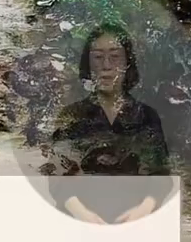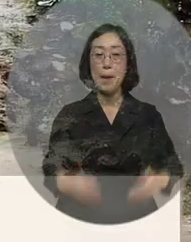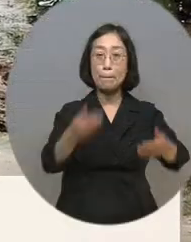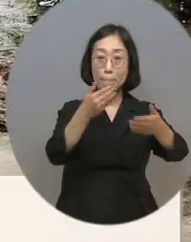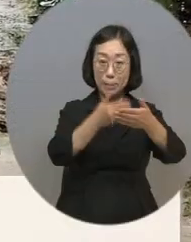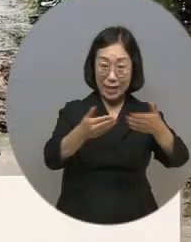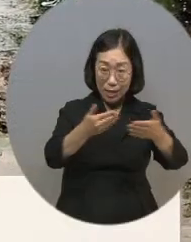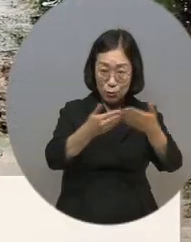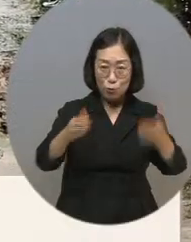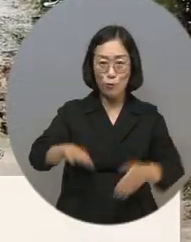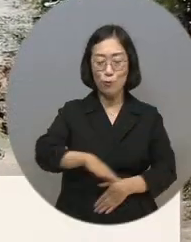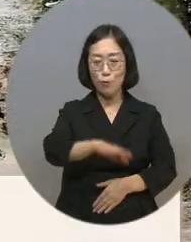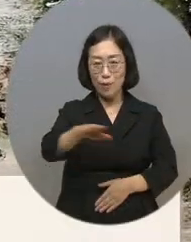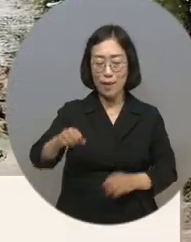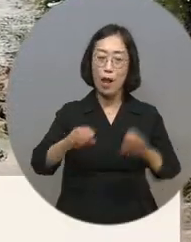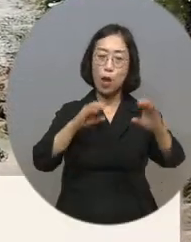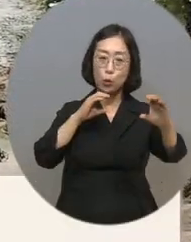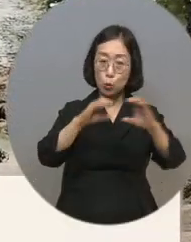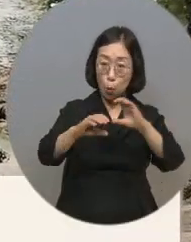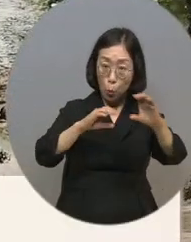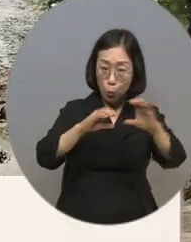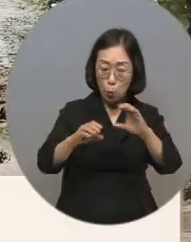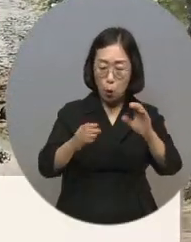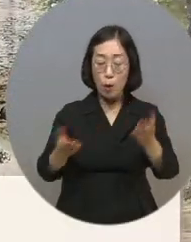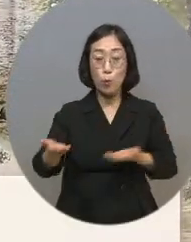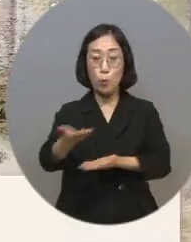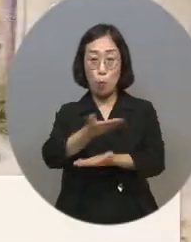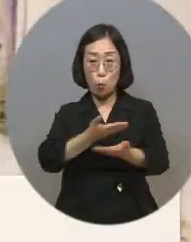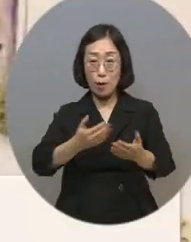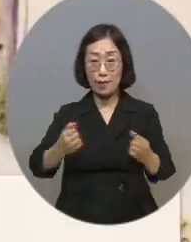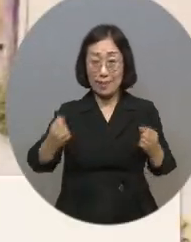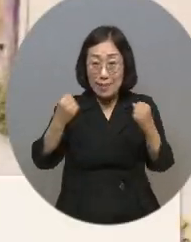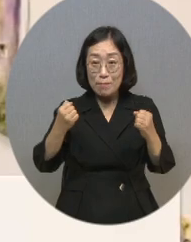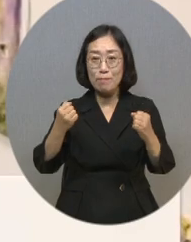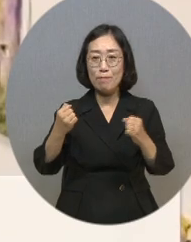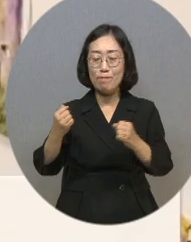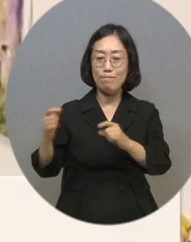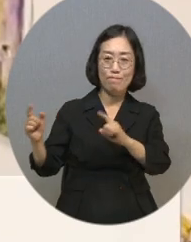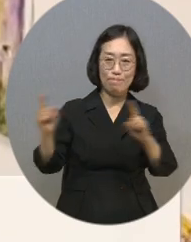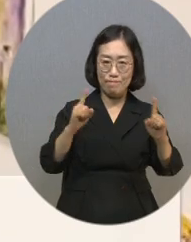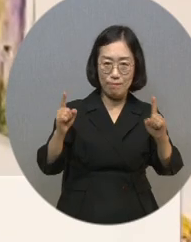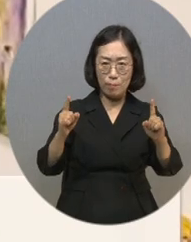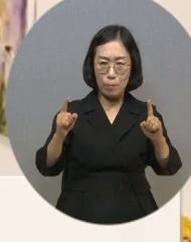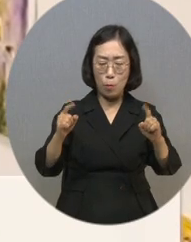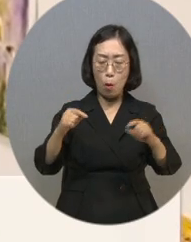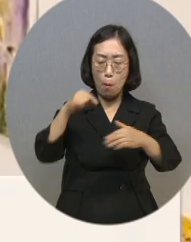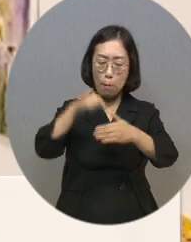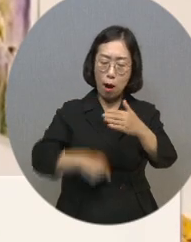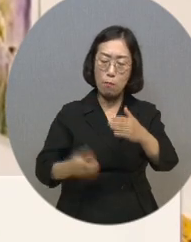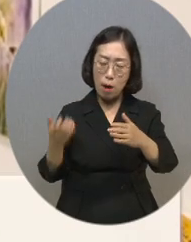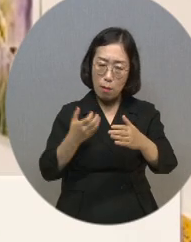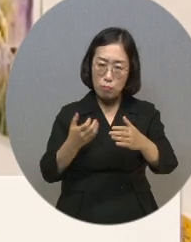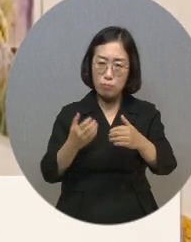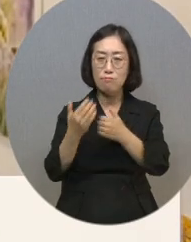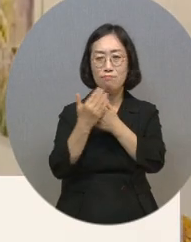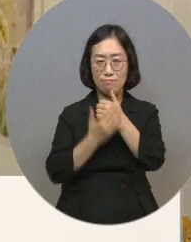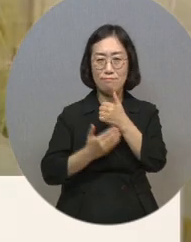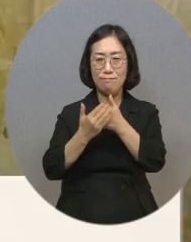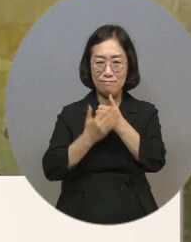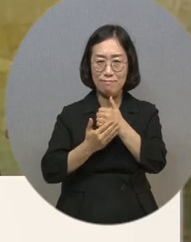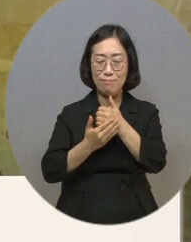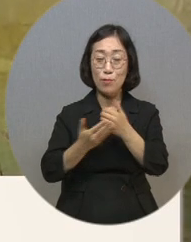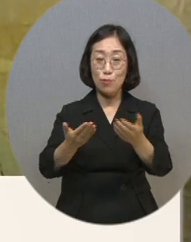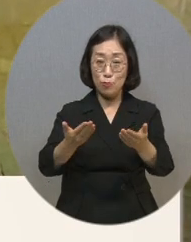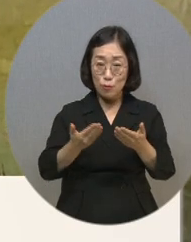미술은 우리에게 서로 소통하고 교류할 힘을 주기도 하고 아픔을 딛고 일어서게 토닥여주기도 하는 등